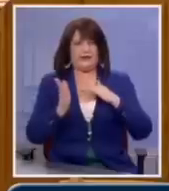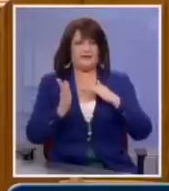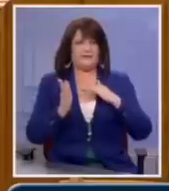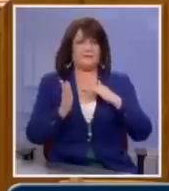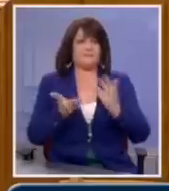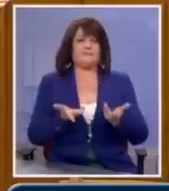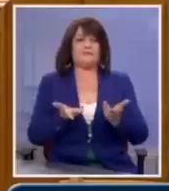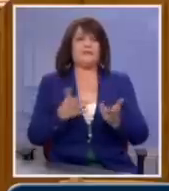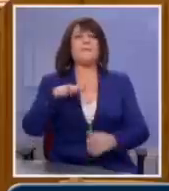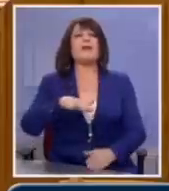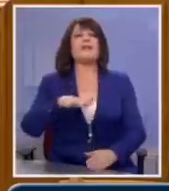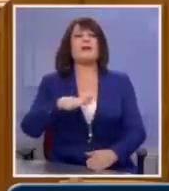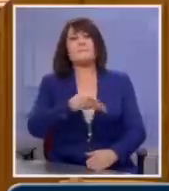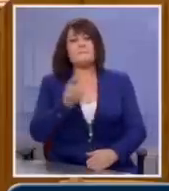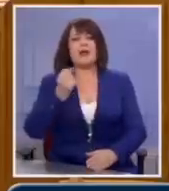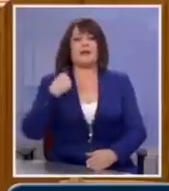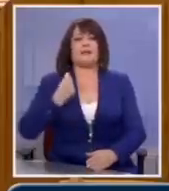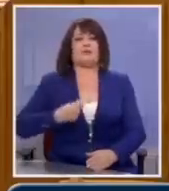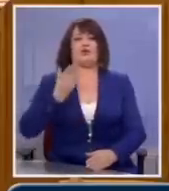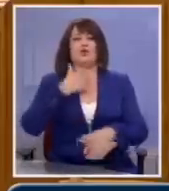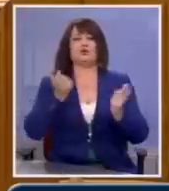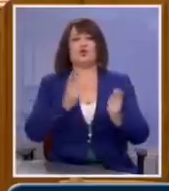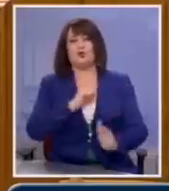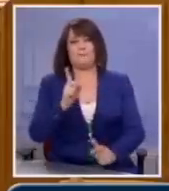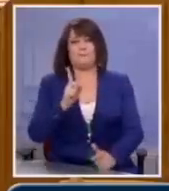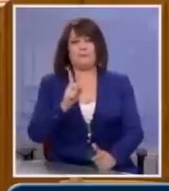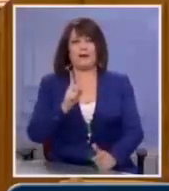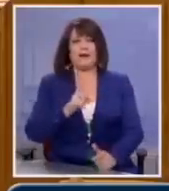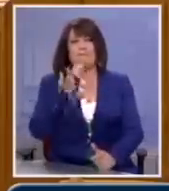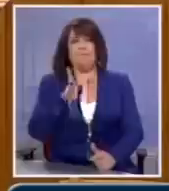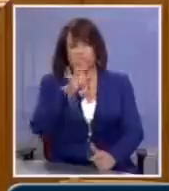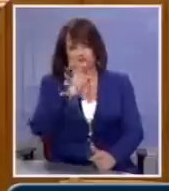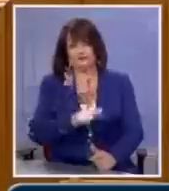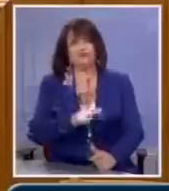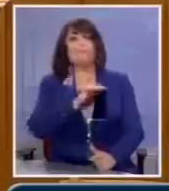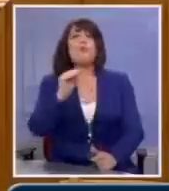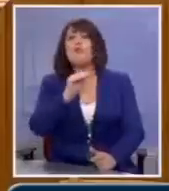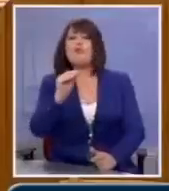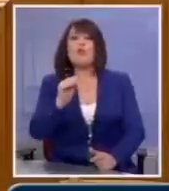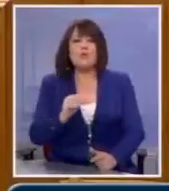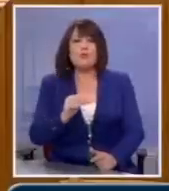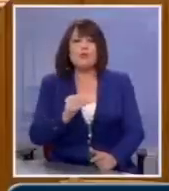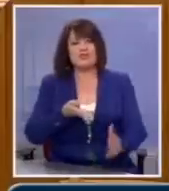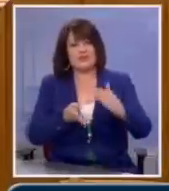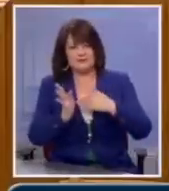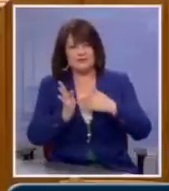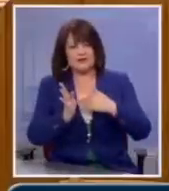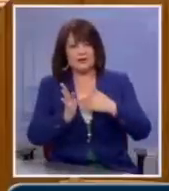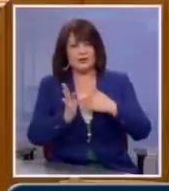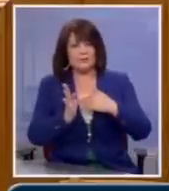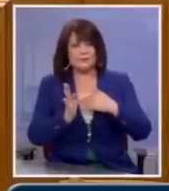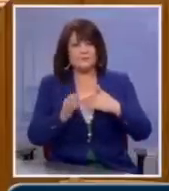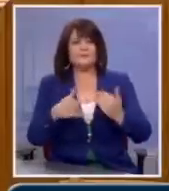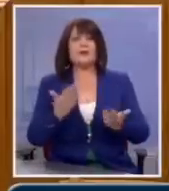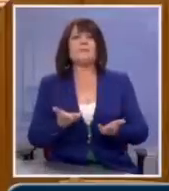θα βγάλω το παιδί μου από το δημοτικό, δεν ξέρει άλλη γλώσσα, δεν ξέρω που θα το πάω, γενικά θα φύγω και